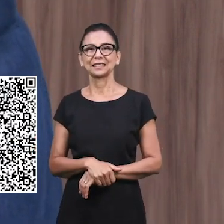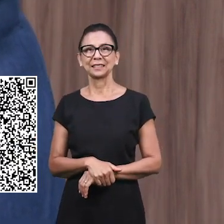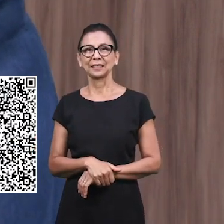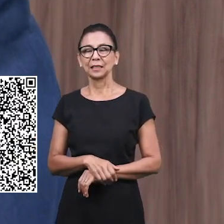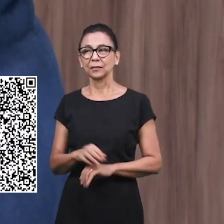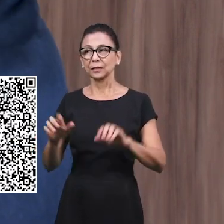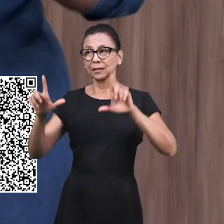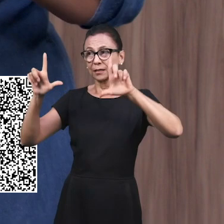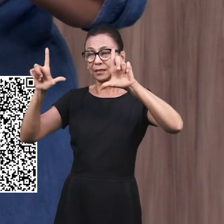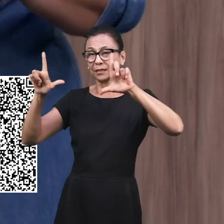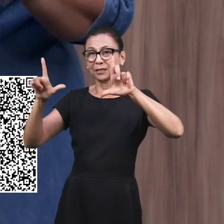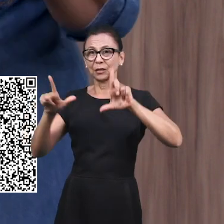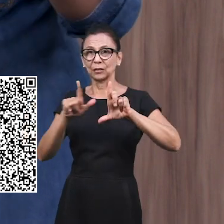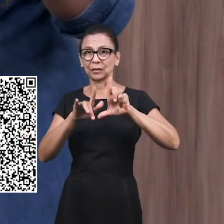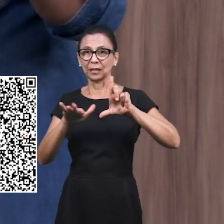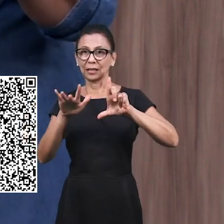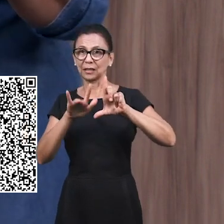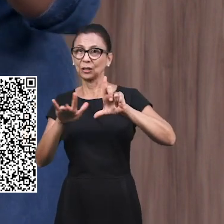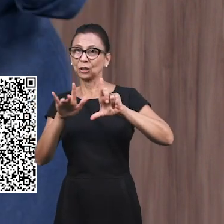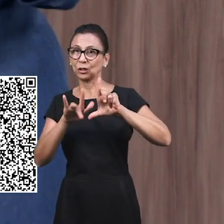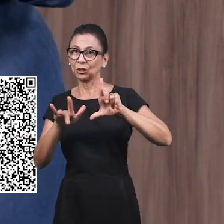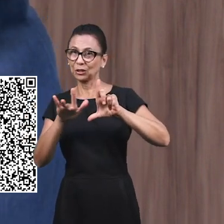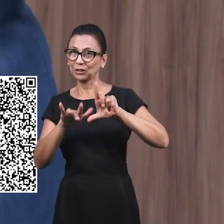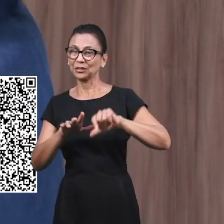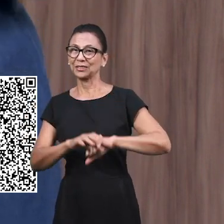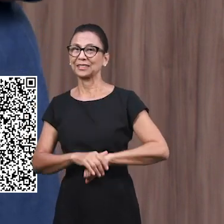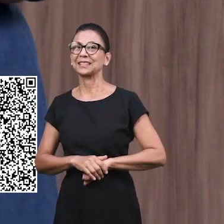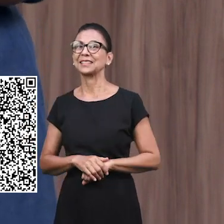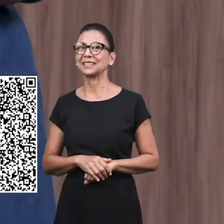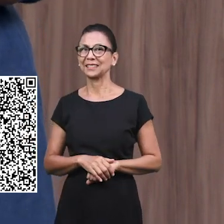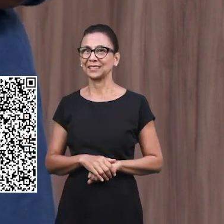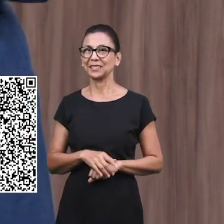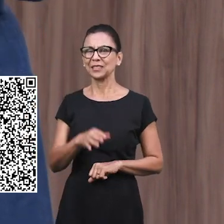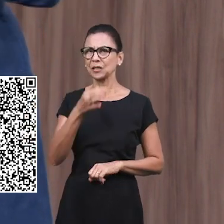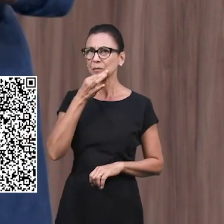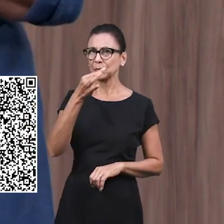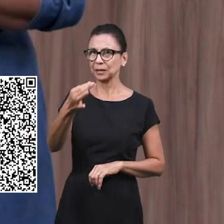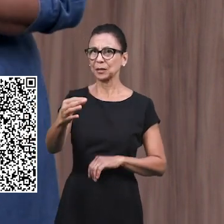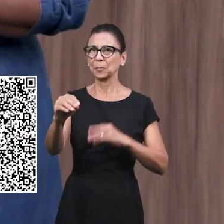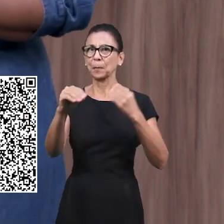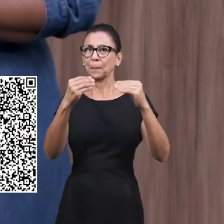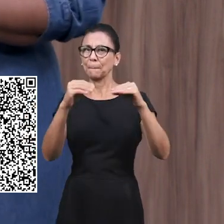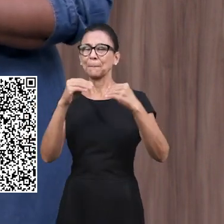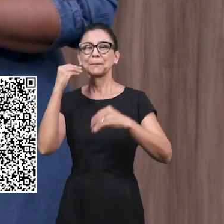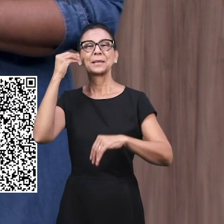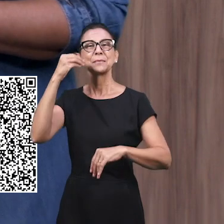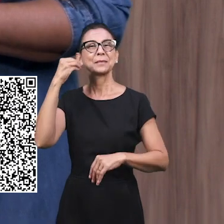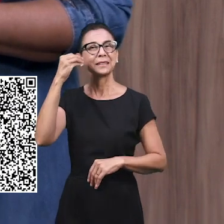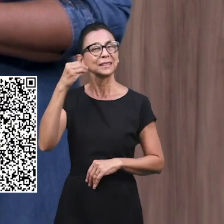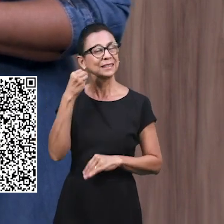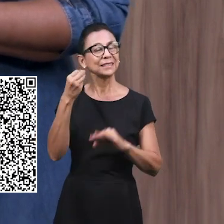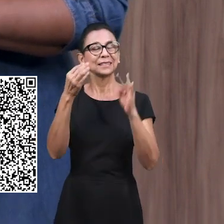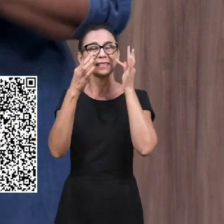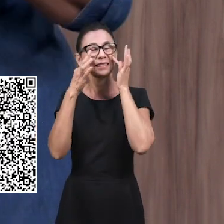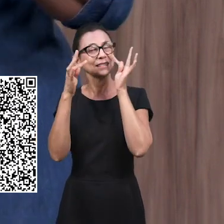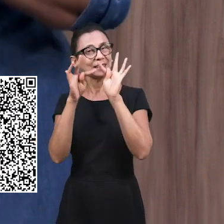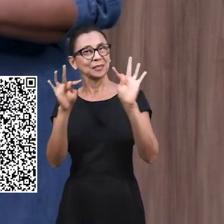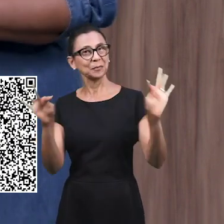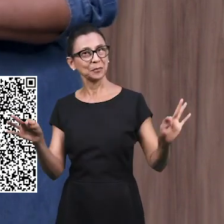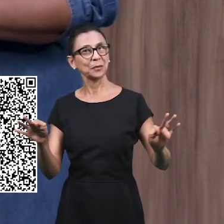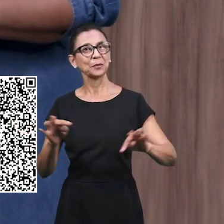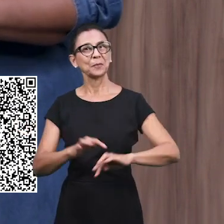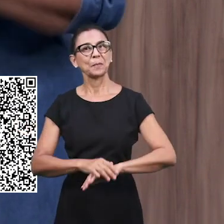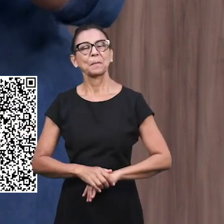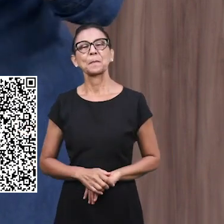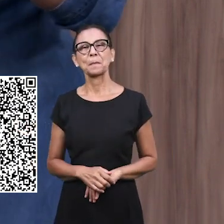un QR code et vous pouvez envoyer votre suggestion, votre expérience, votre témoignage. Et pour